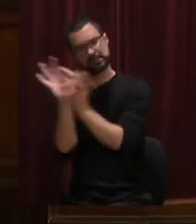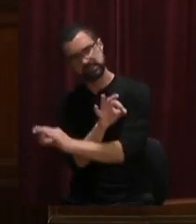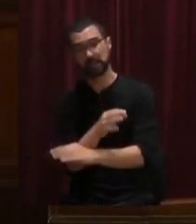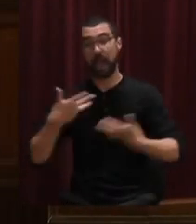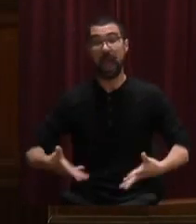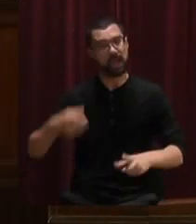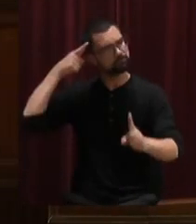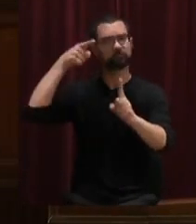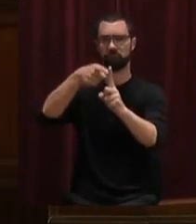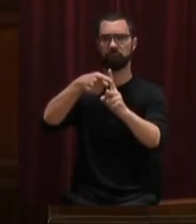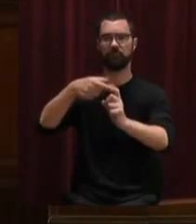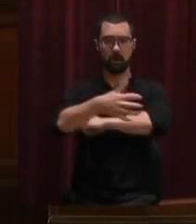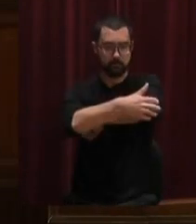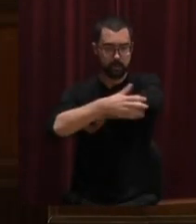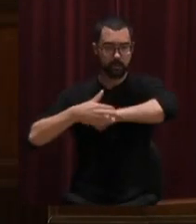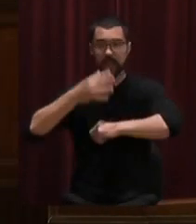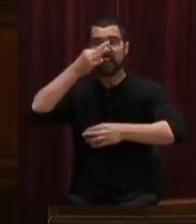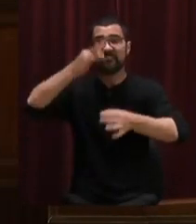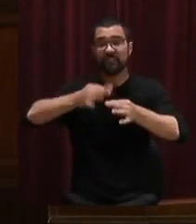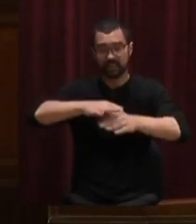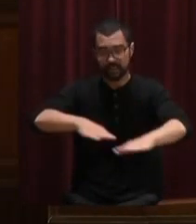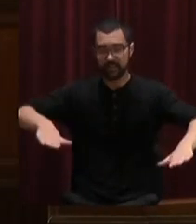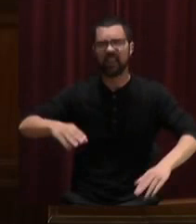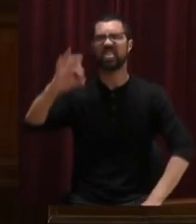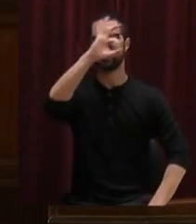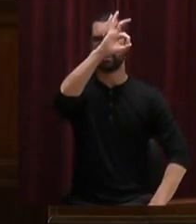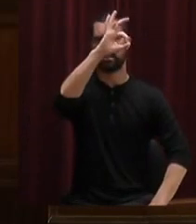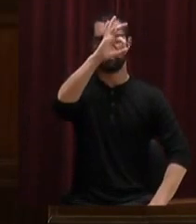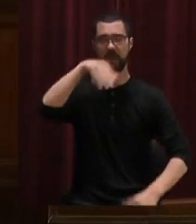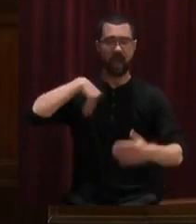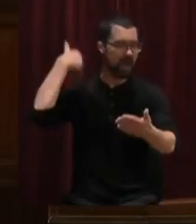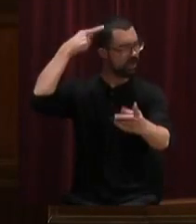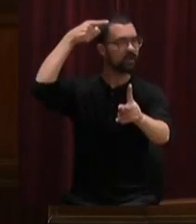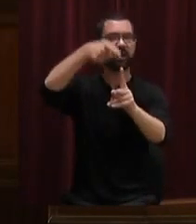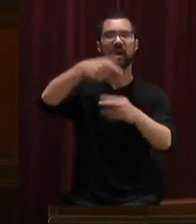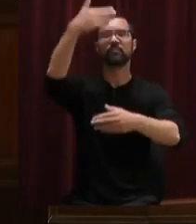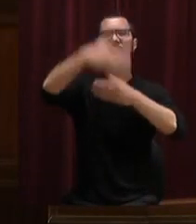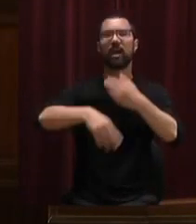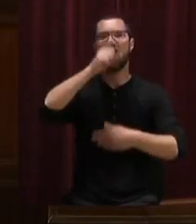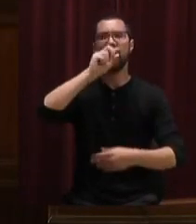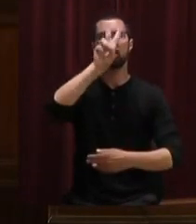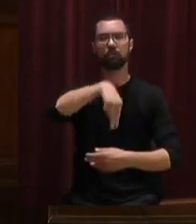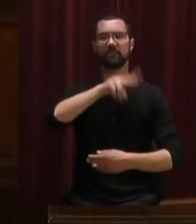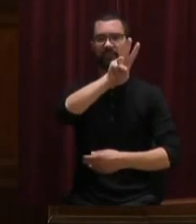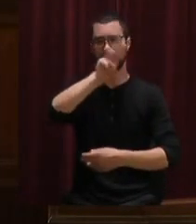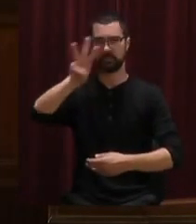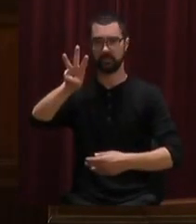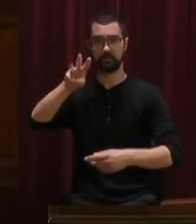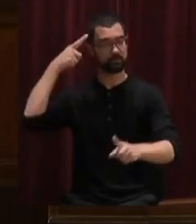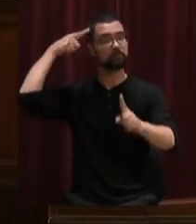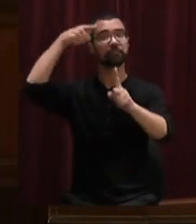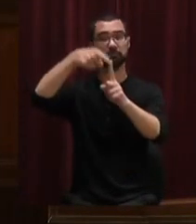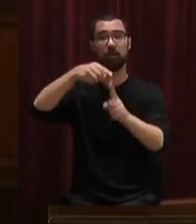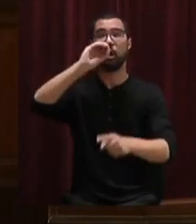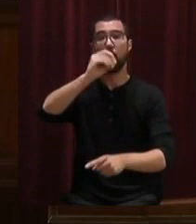immediat aconseguir la pobresa infantil zero l'any 2023, fent novament nostres els objectius de desenvolupament sostenibles de